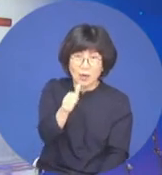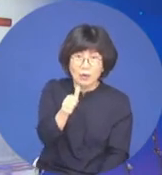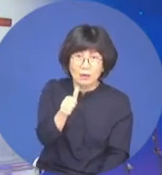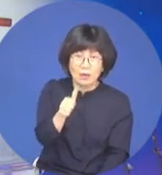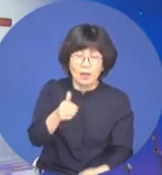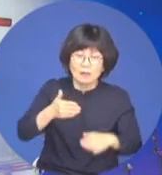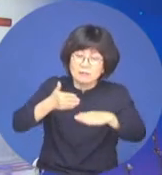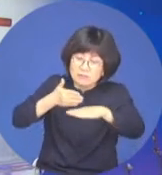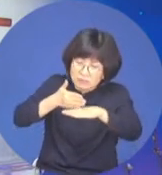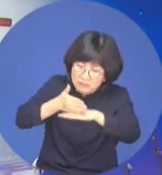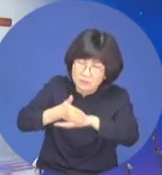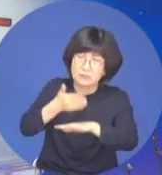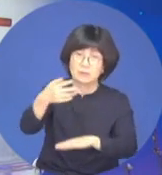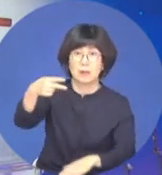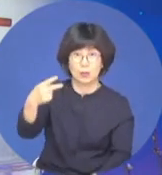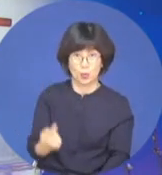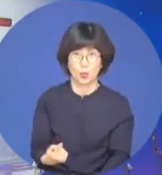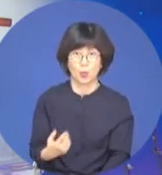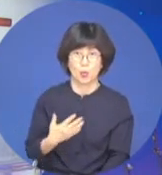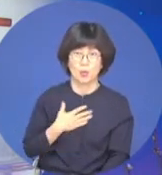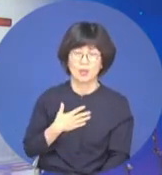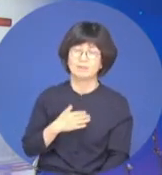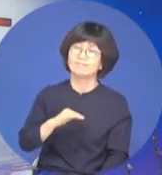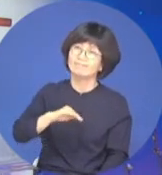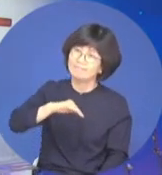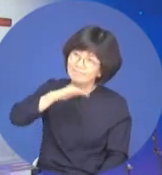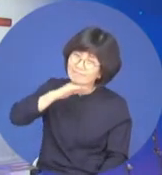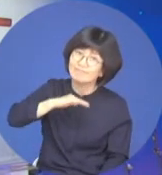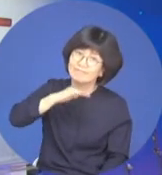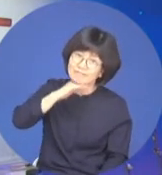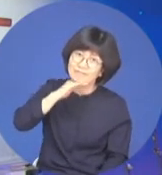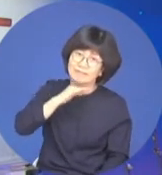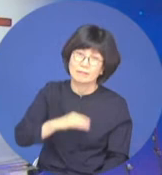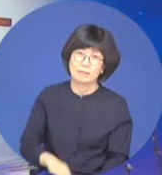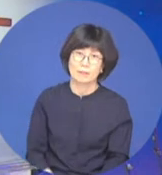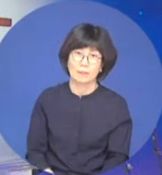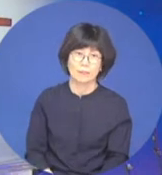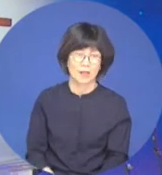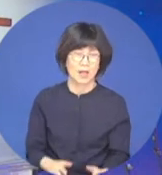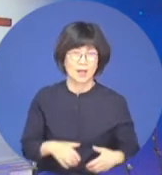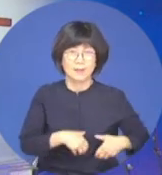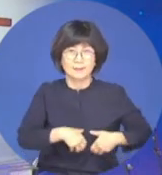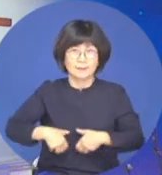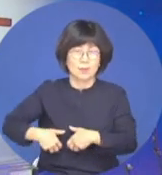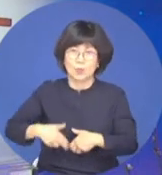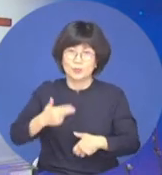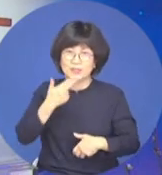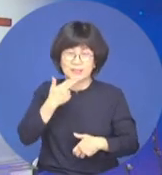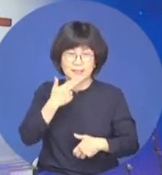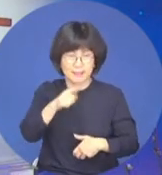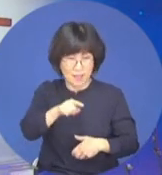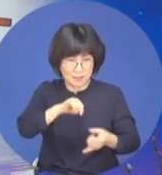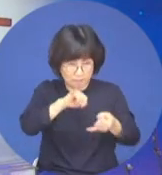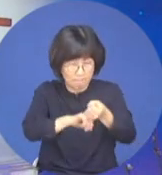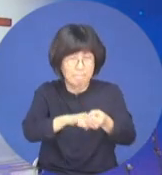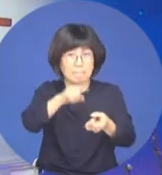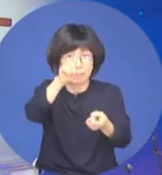더딜지라도 기다리라고 해요. 더딜지라도 기다리라. 지체하지 않고 반드시 내가 너에게 약속한 것을